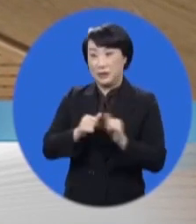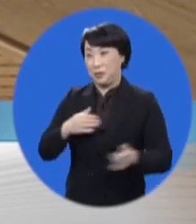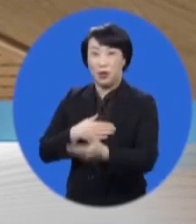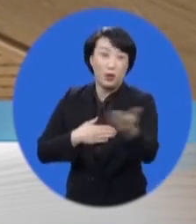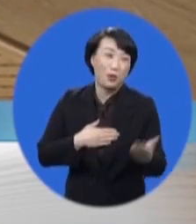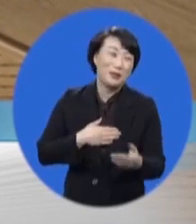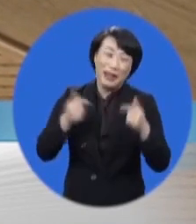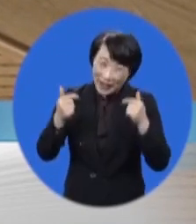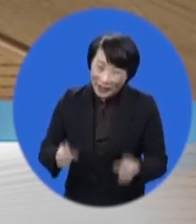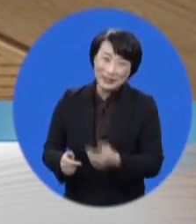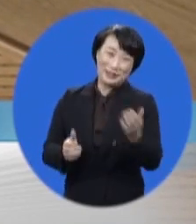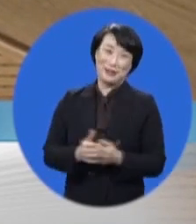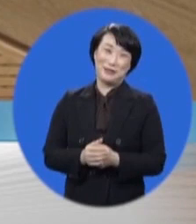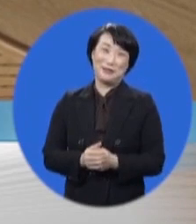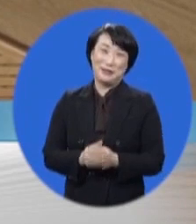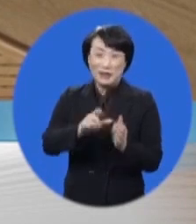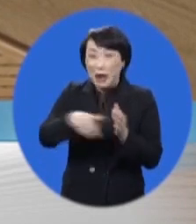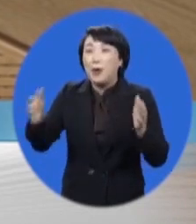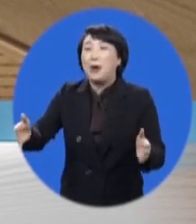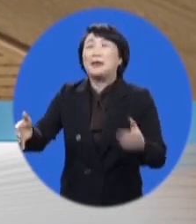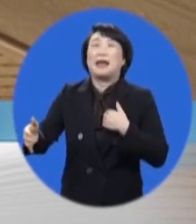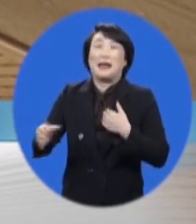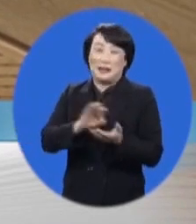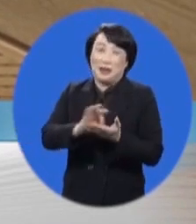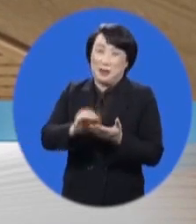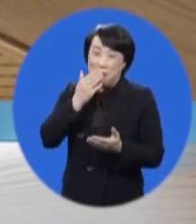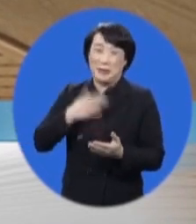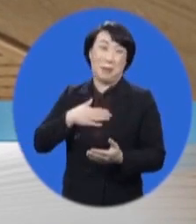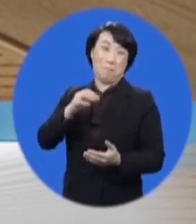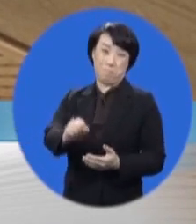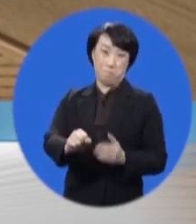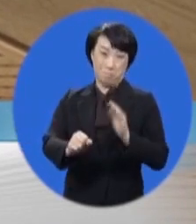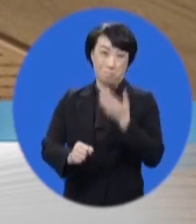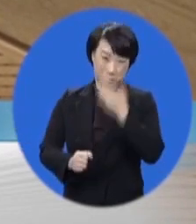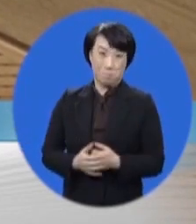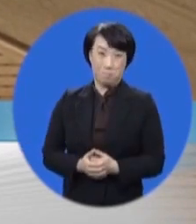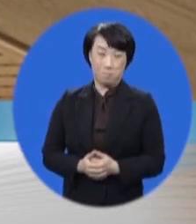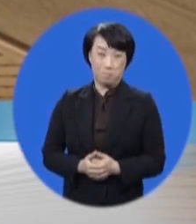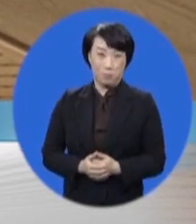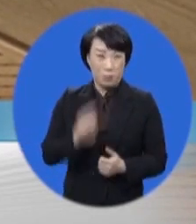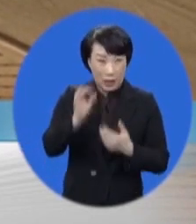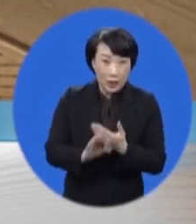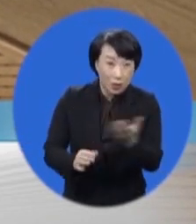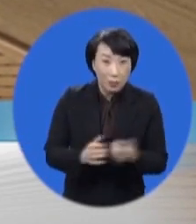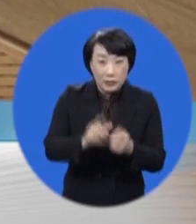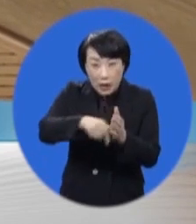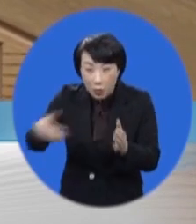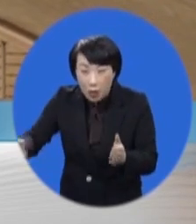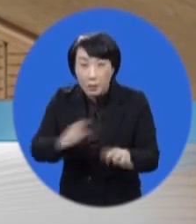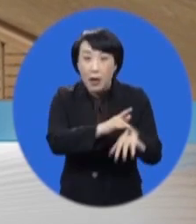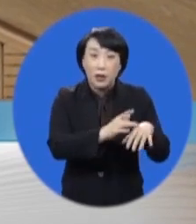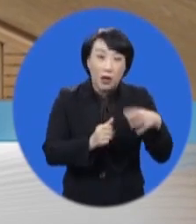자들은 언제든지 이 세월은 내가 사용할 수 있는 내 것이 되는데 만약에 세월을